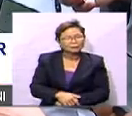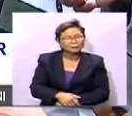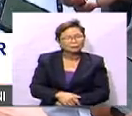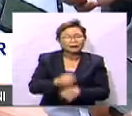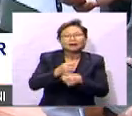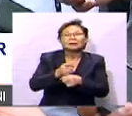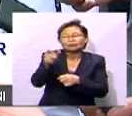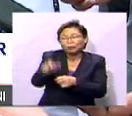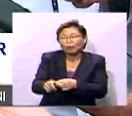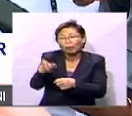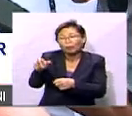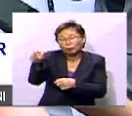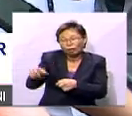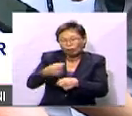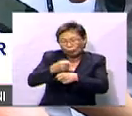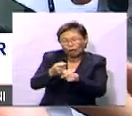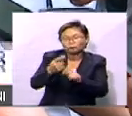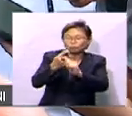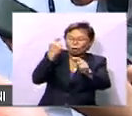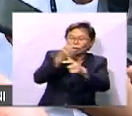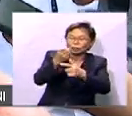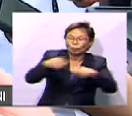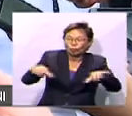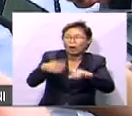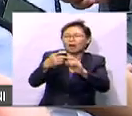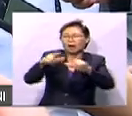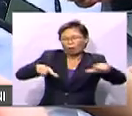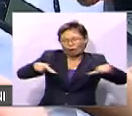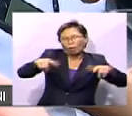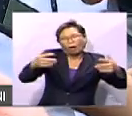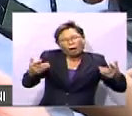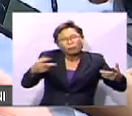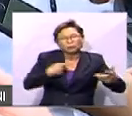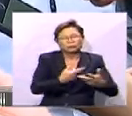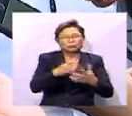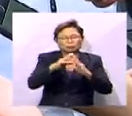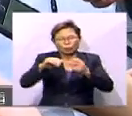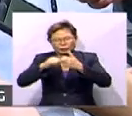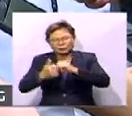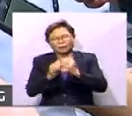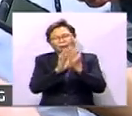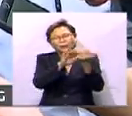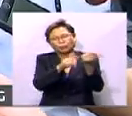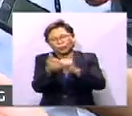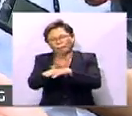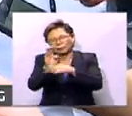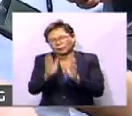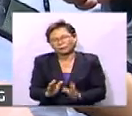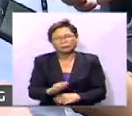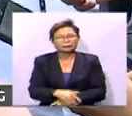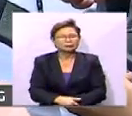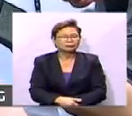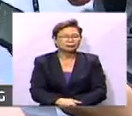truck ni, pembuat van ni atau pembuat lori ni. Bagaimana kita boleh atasi masalah-masalah yang sedang dihadapi oleh peniaga-peniaga